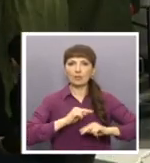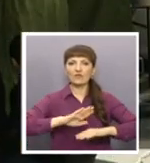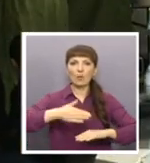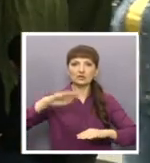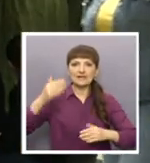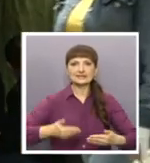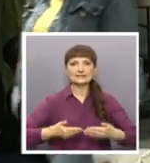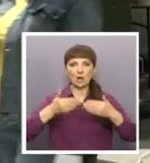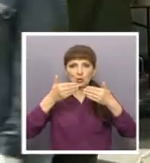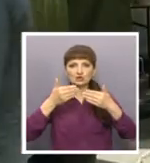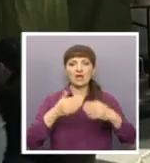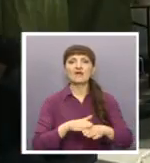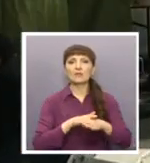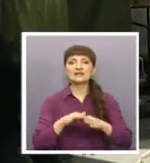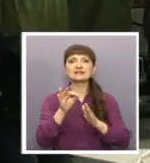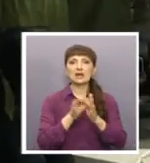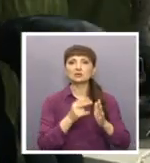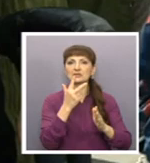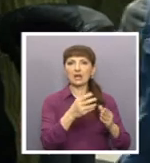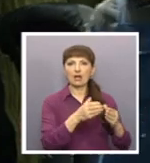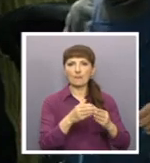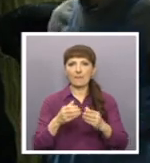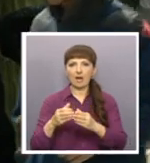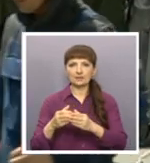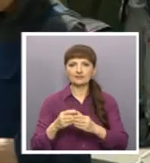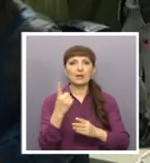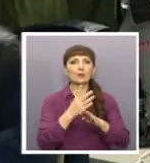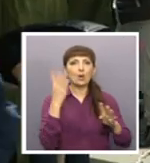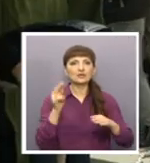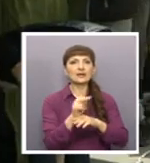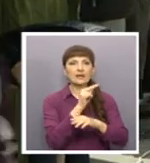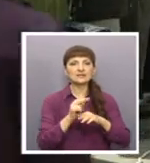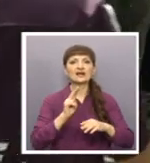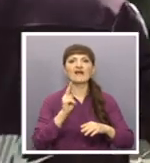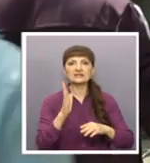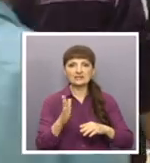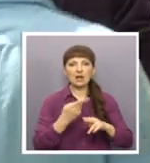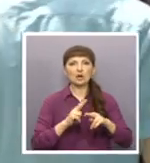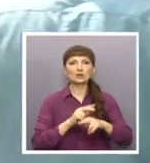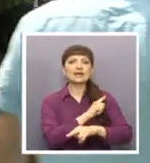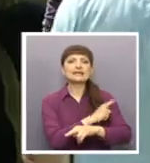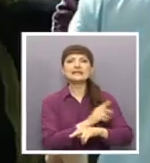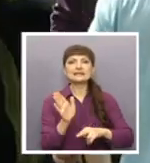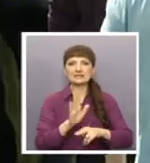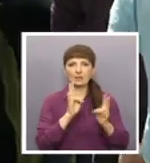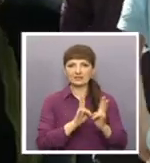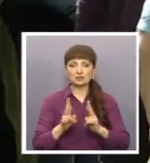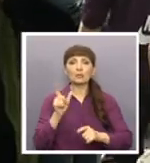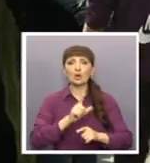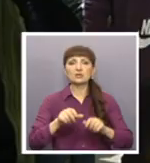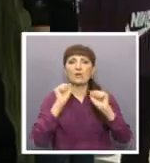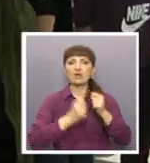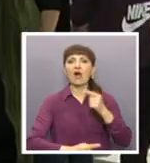и снаружи, которые выполняют сразу 3 компании. В первую очередь ремонтируем квартиры, которые не сильно пострадали, чтобы люди